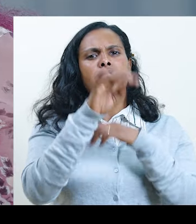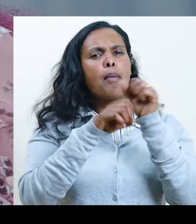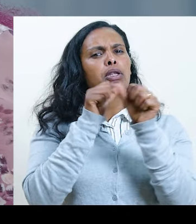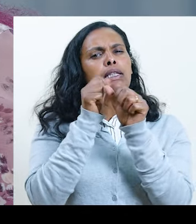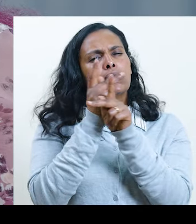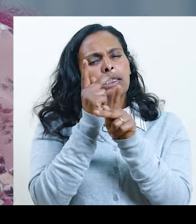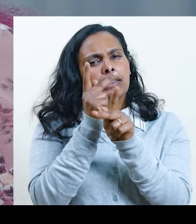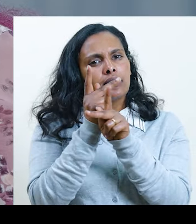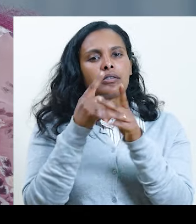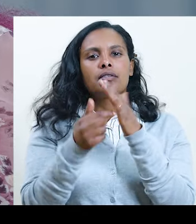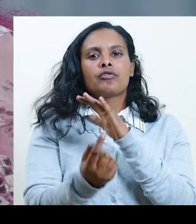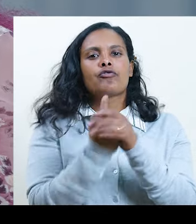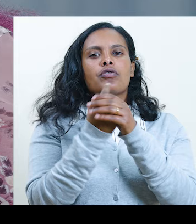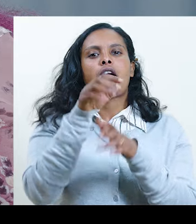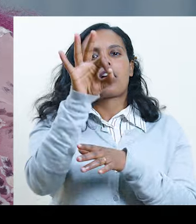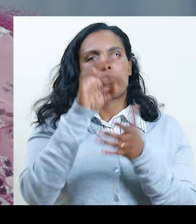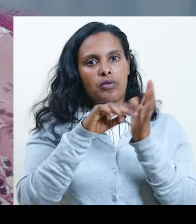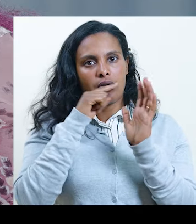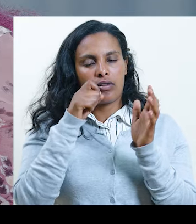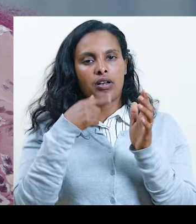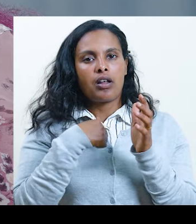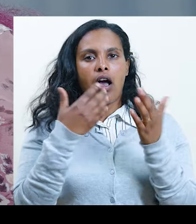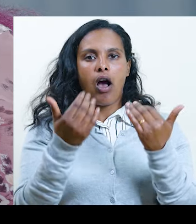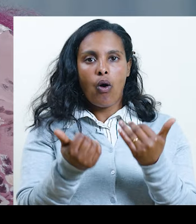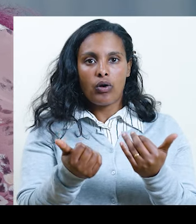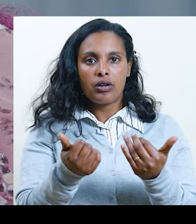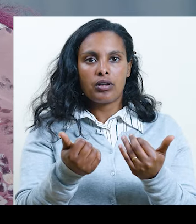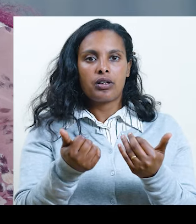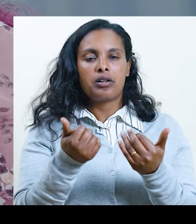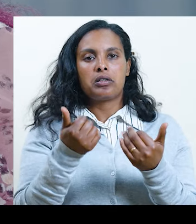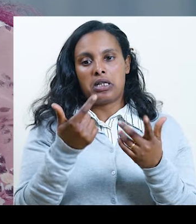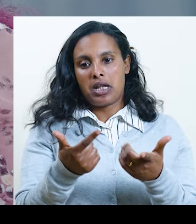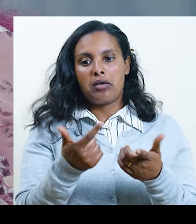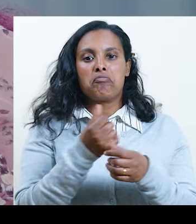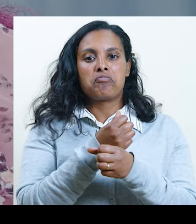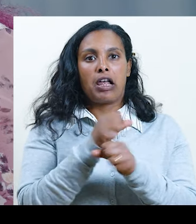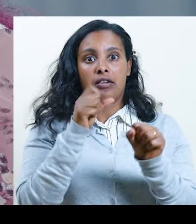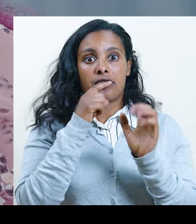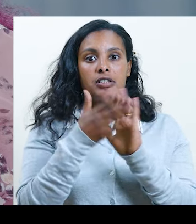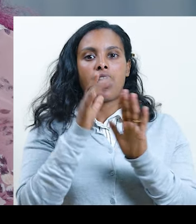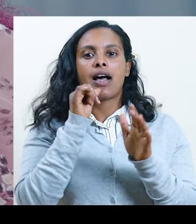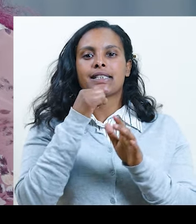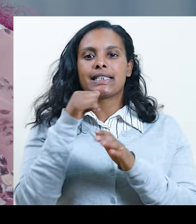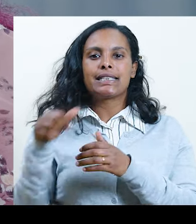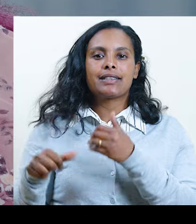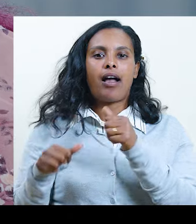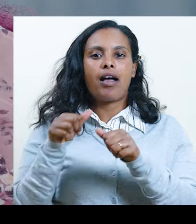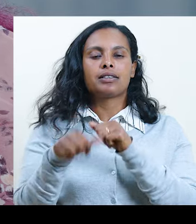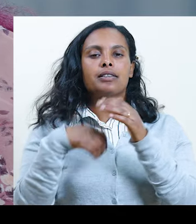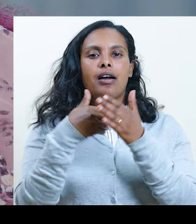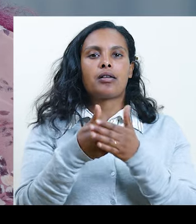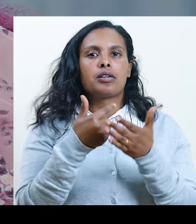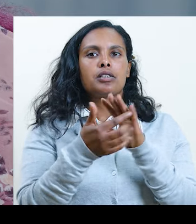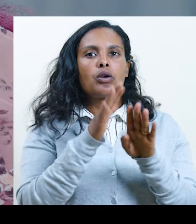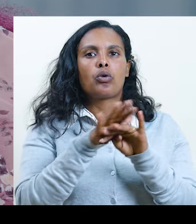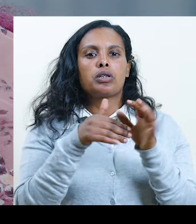ከአራት አመት በላይ ጠብቄ ነው ያገኘሁት ይህንን። እኔ አሁን እንደ ሰርቫይቨር እዚህ ጋር ከአሲድ ጥቃት ጋር